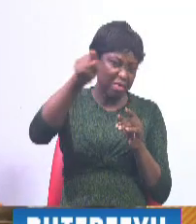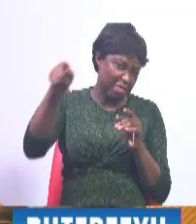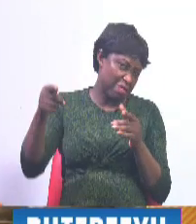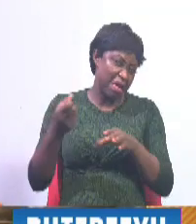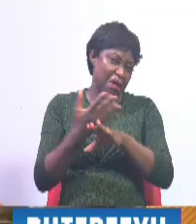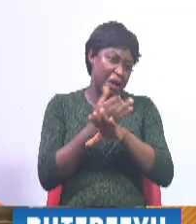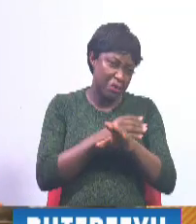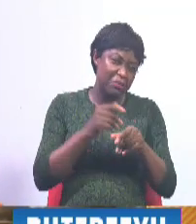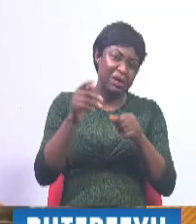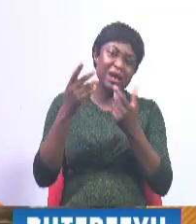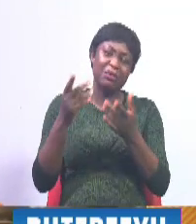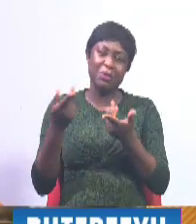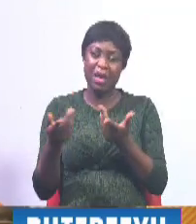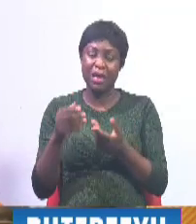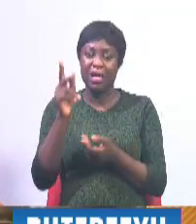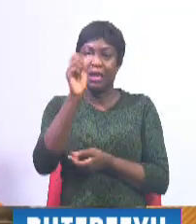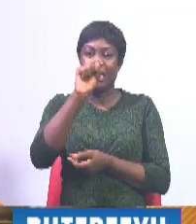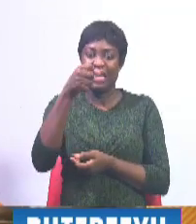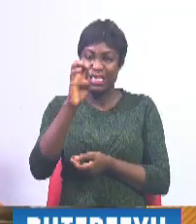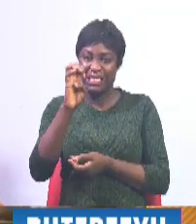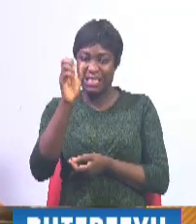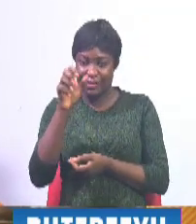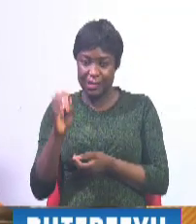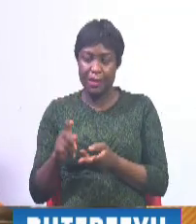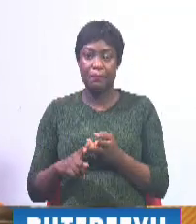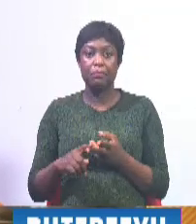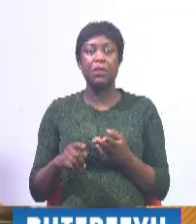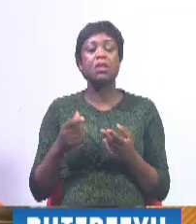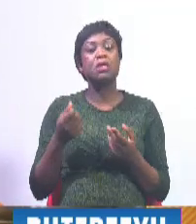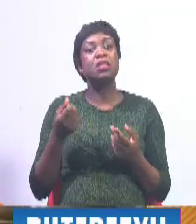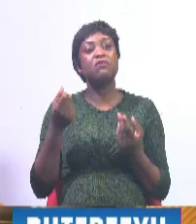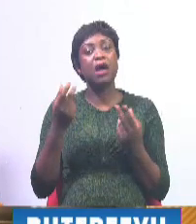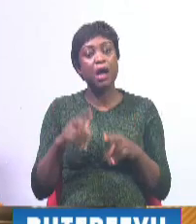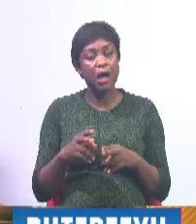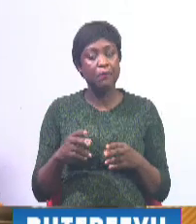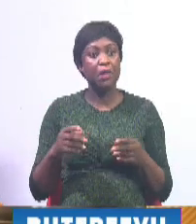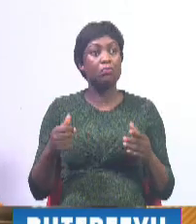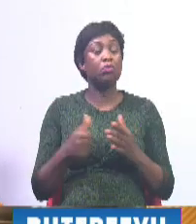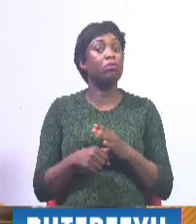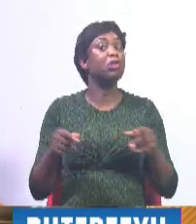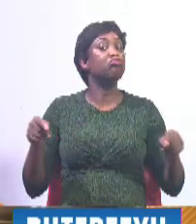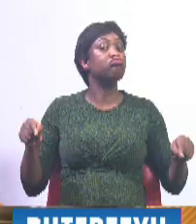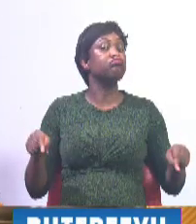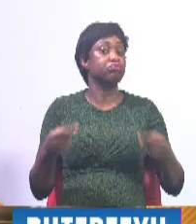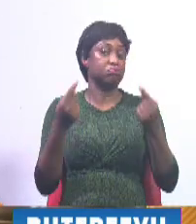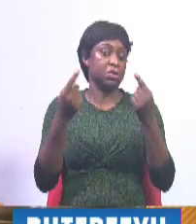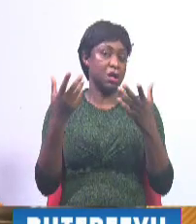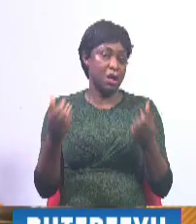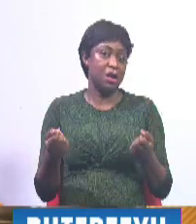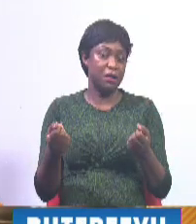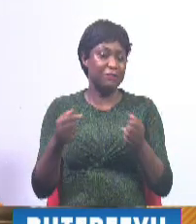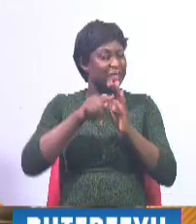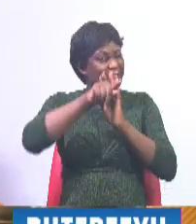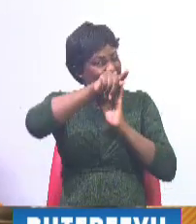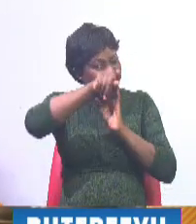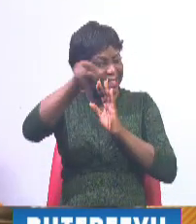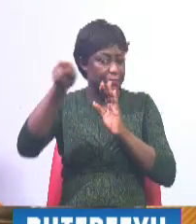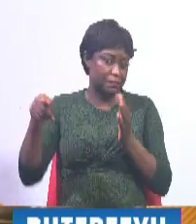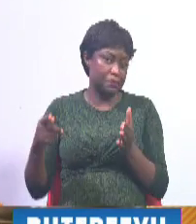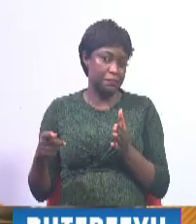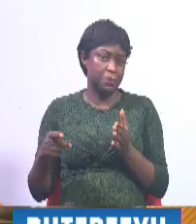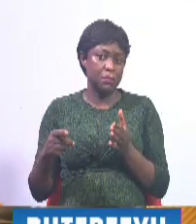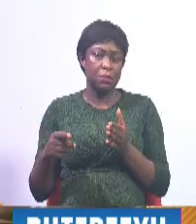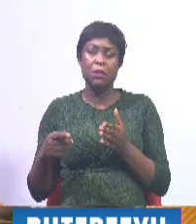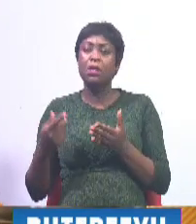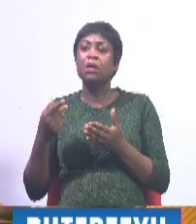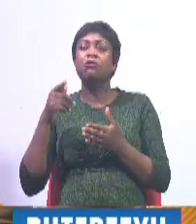abava e Isese, nga bafunye obutabanguko obwo oba nga bafunye okunyigizibwa ng'abakyala, baddukire wa okusobola okufuna obuyambi